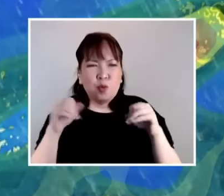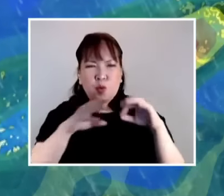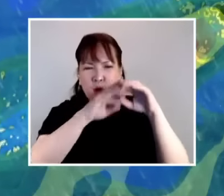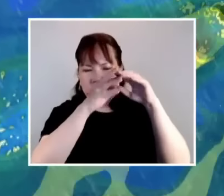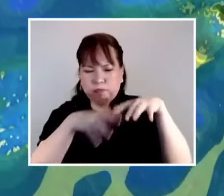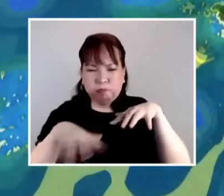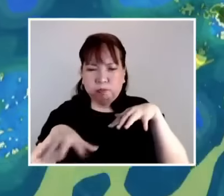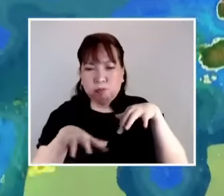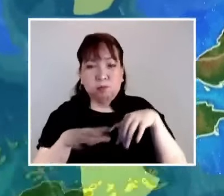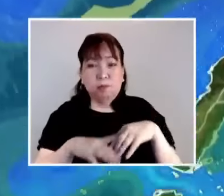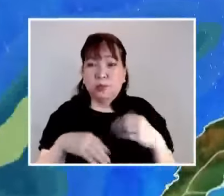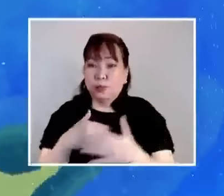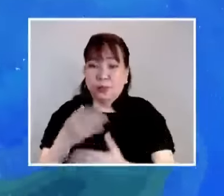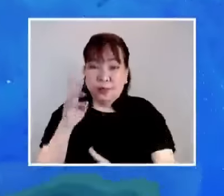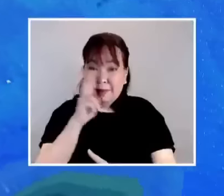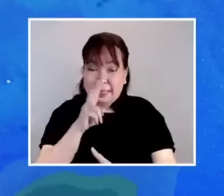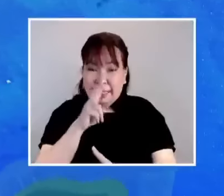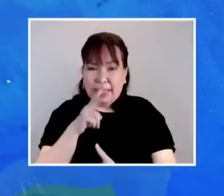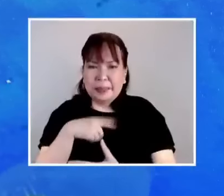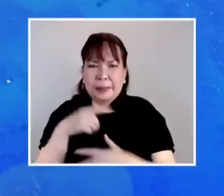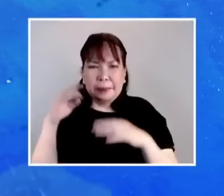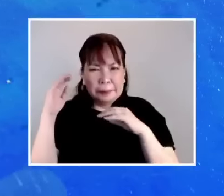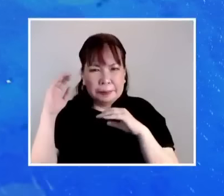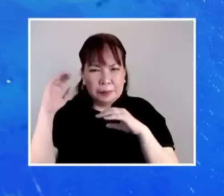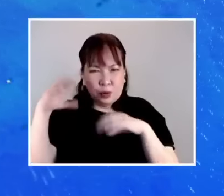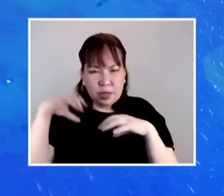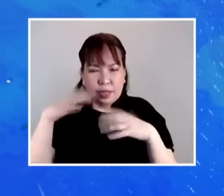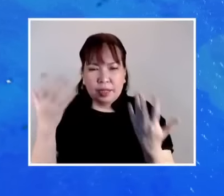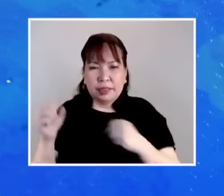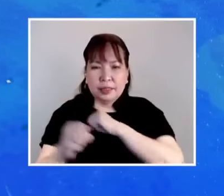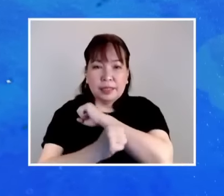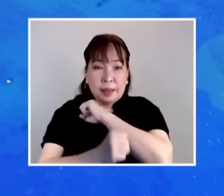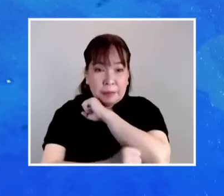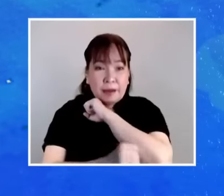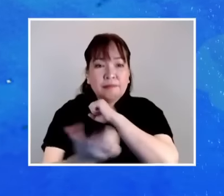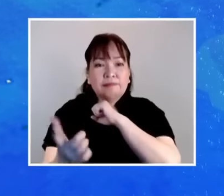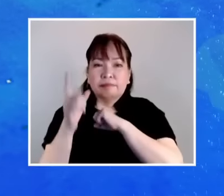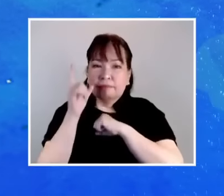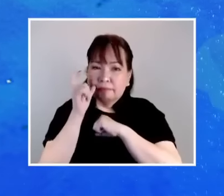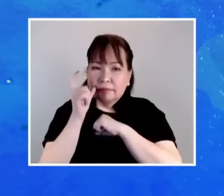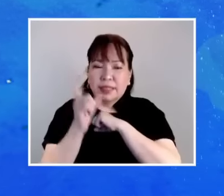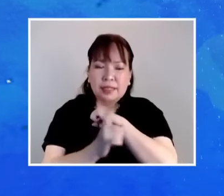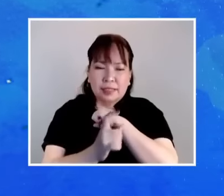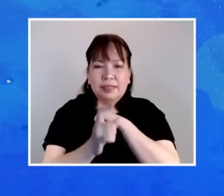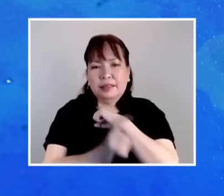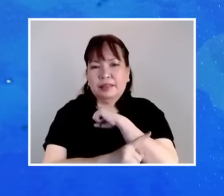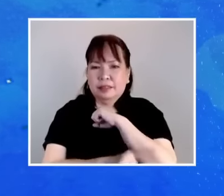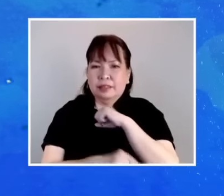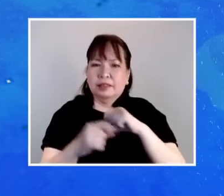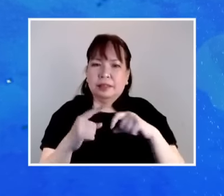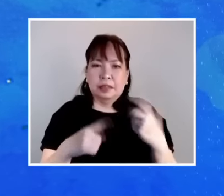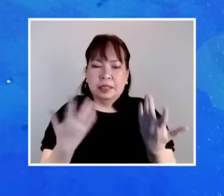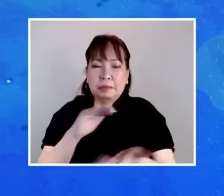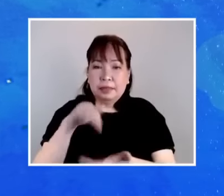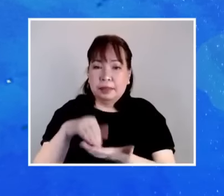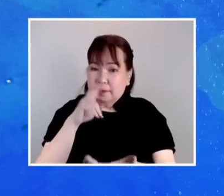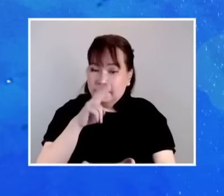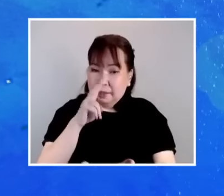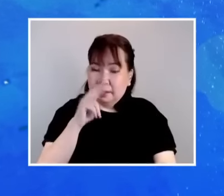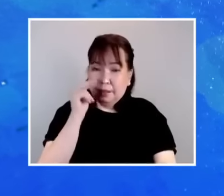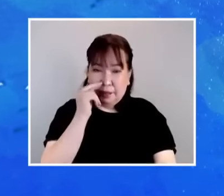Sa Visayas, may aasahang pag-ulan sa Samar at Leyte sa umaga at pagsapit ng tanghali pati Central Visayas at Negros